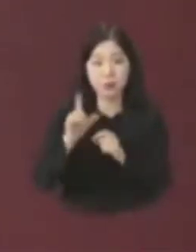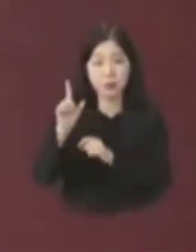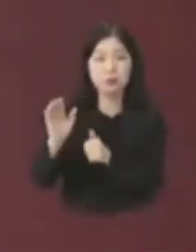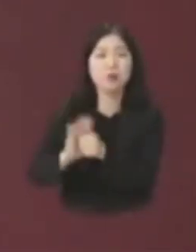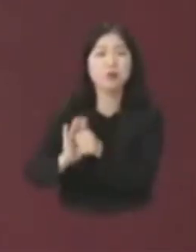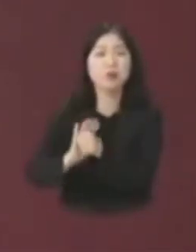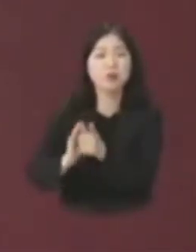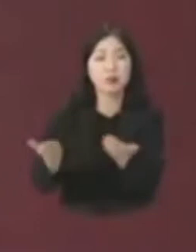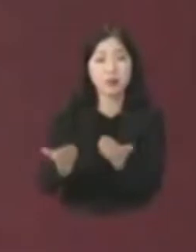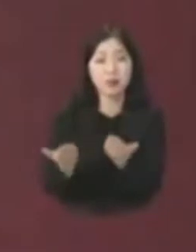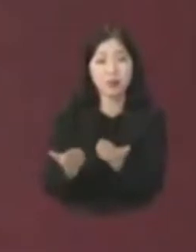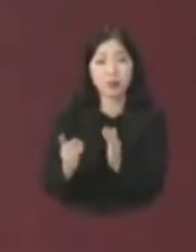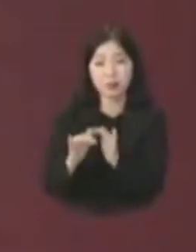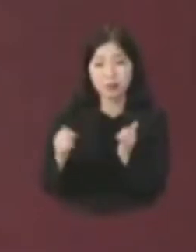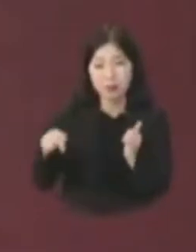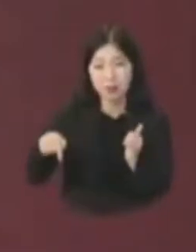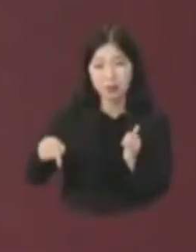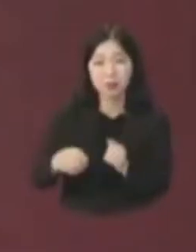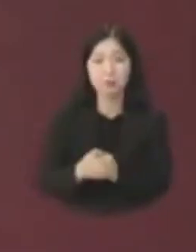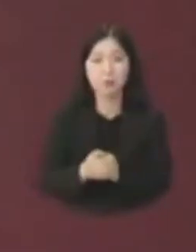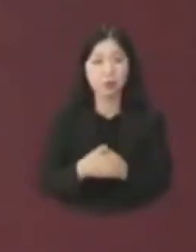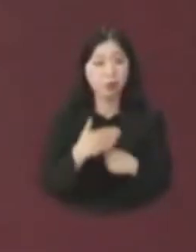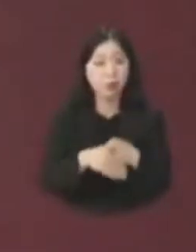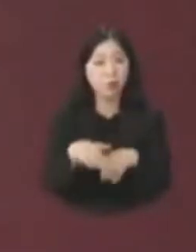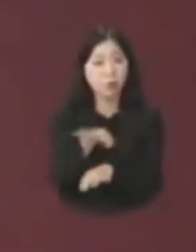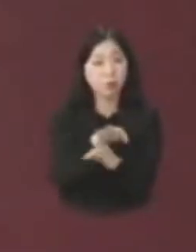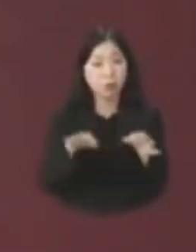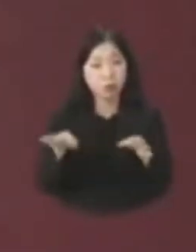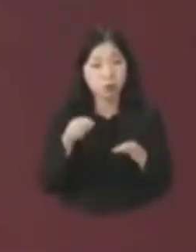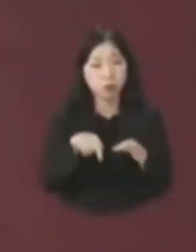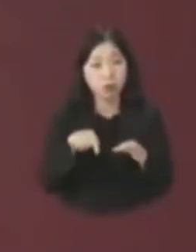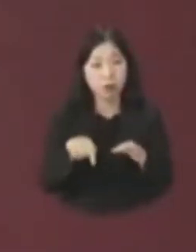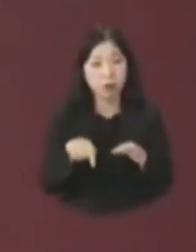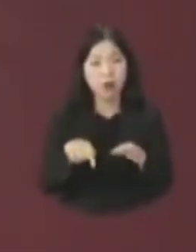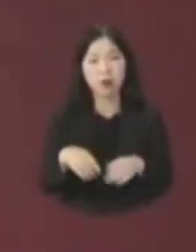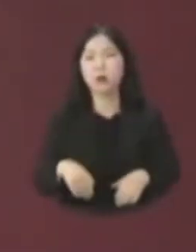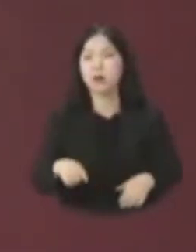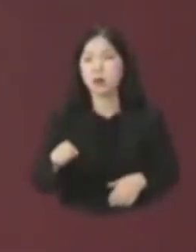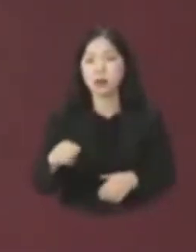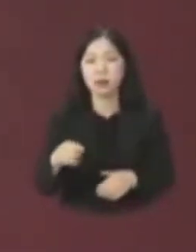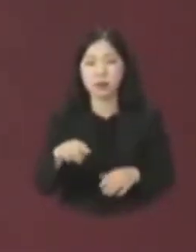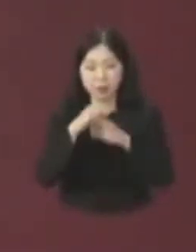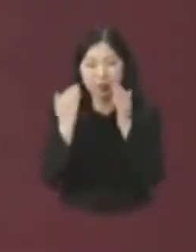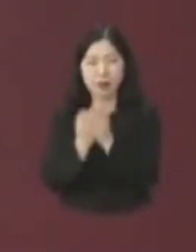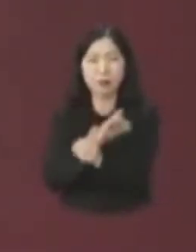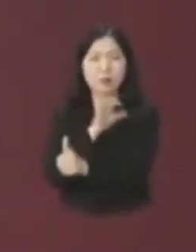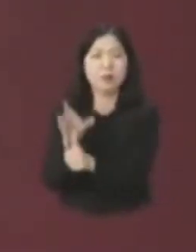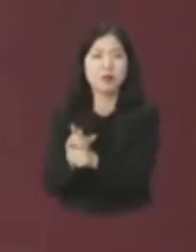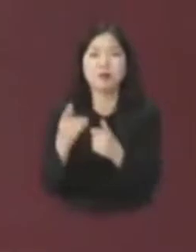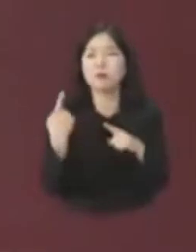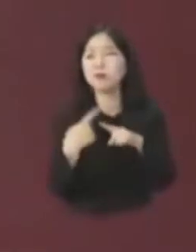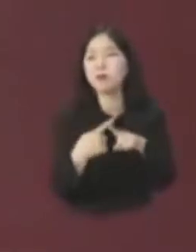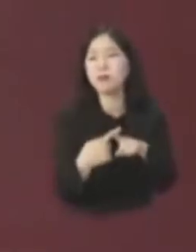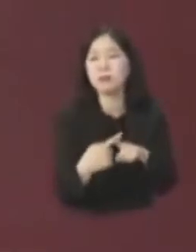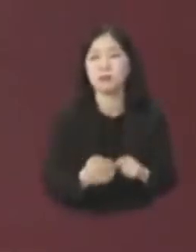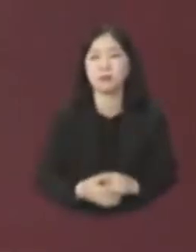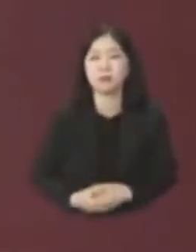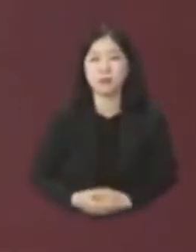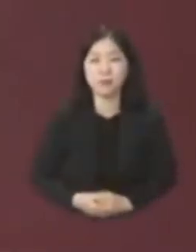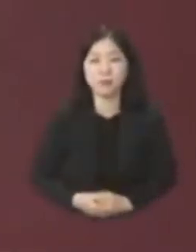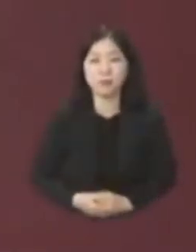산업에 종사하는 사람들에게 그럼 대구 경제가 달려있다고 해도 과언이 아니라고 저는 그렇게 생각하고